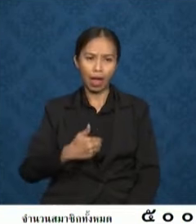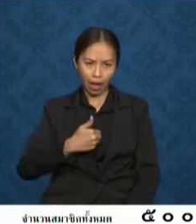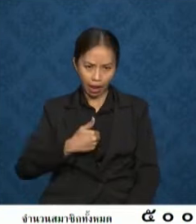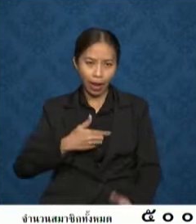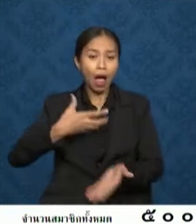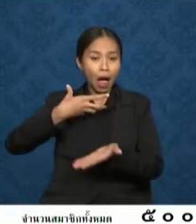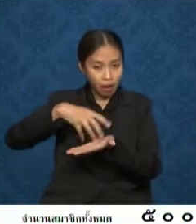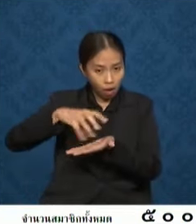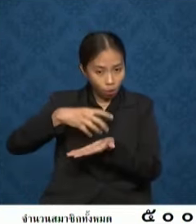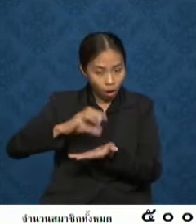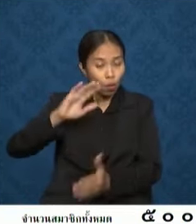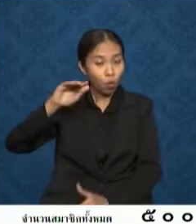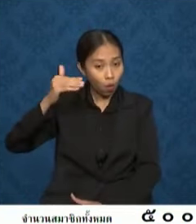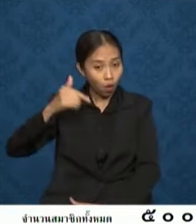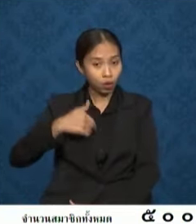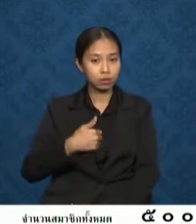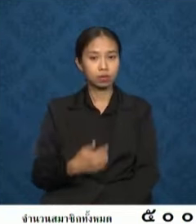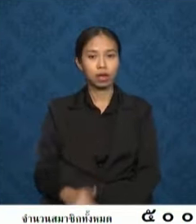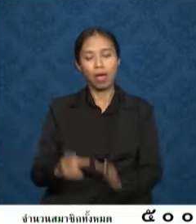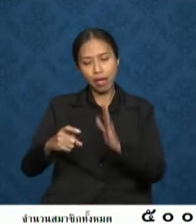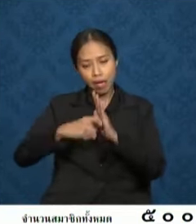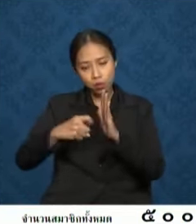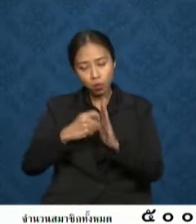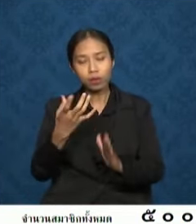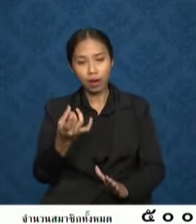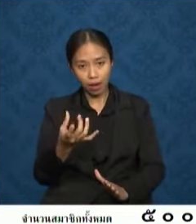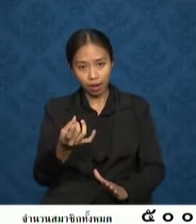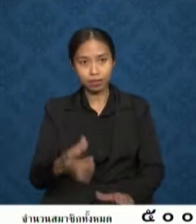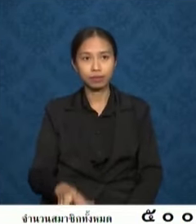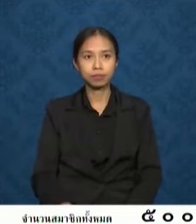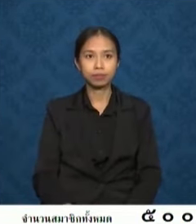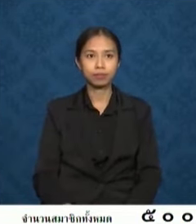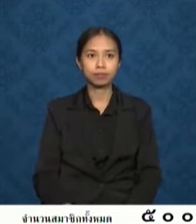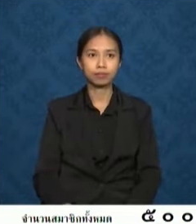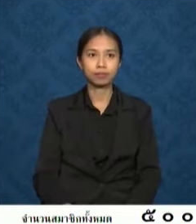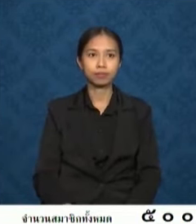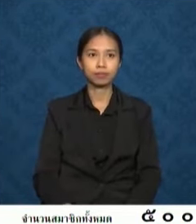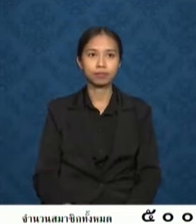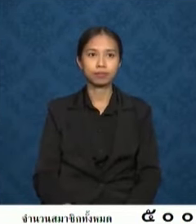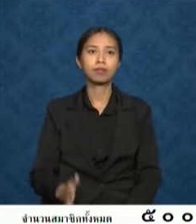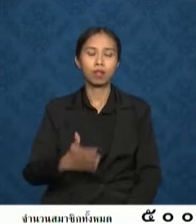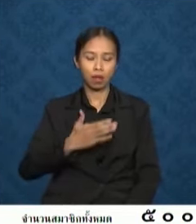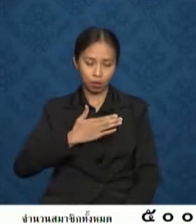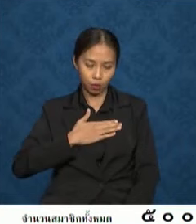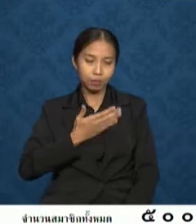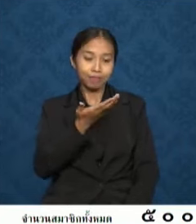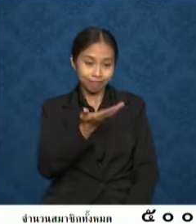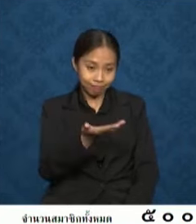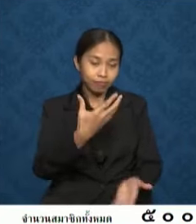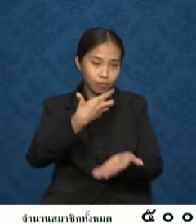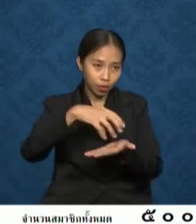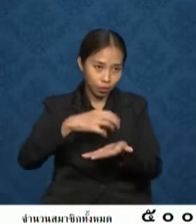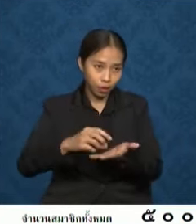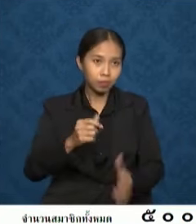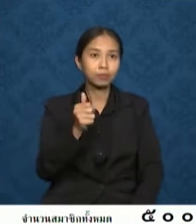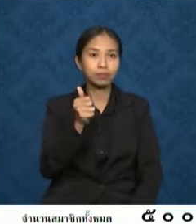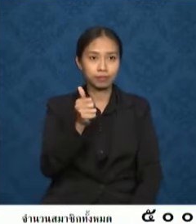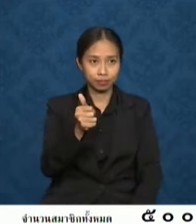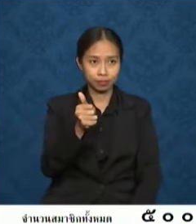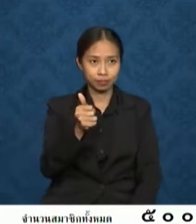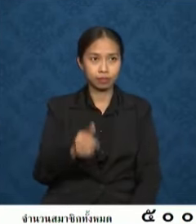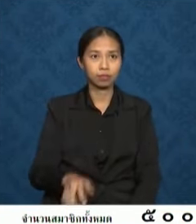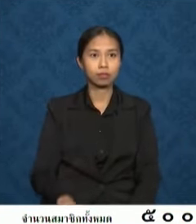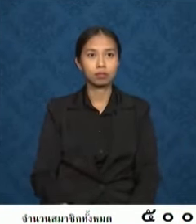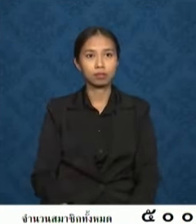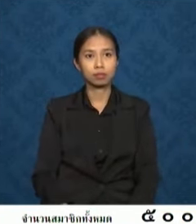พูดก่อนได้มั้ยครับว่าท่านไม่เป็นกลางเพราะอะไรอ่าท่านด็จครับผมยินดีให้ท่านพูดและประท้วงตามสิทธิ์นะครับแต่ครับ